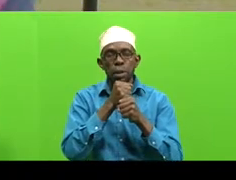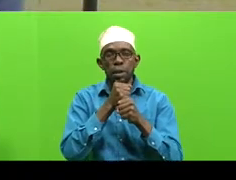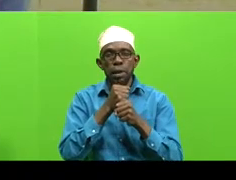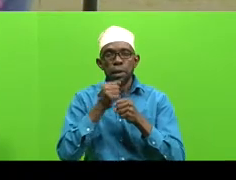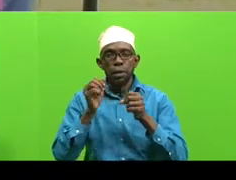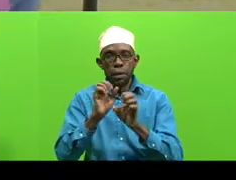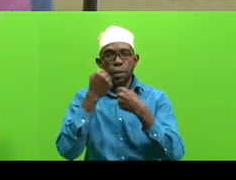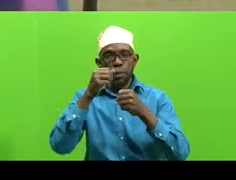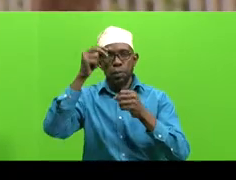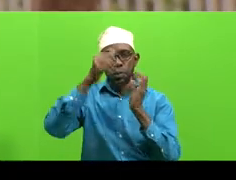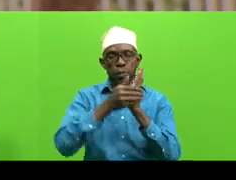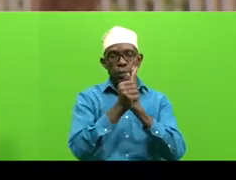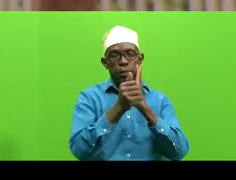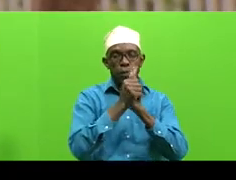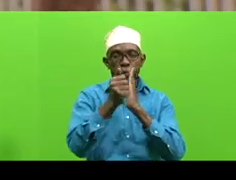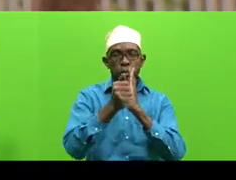our professionalism,